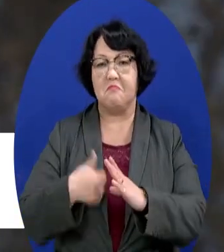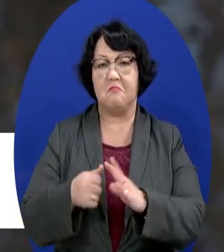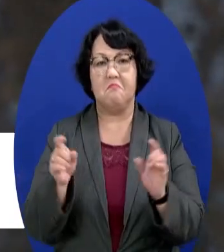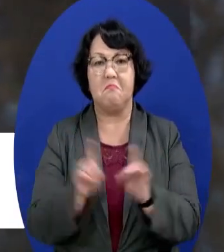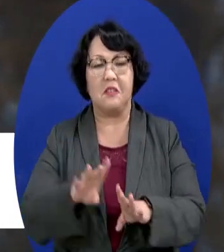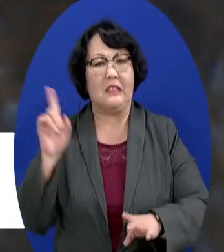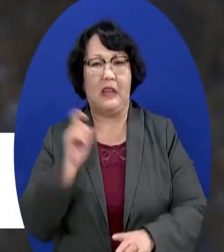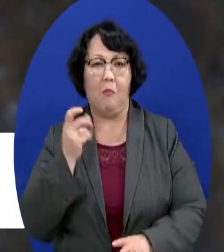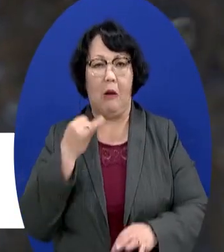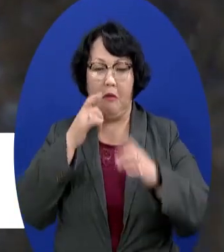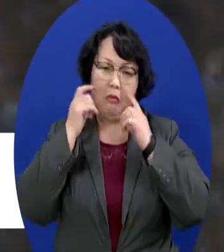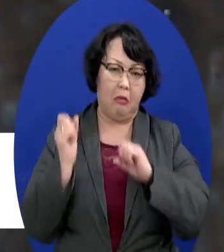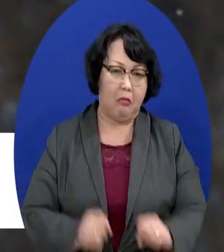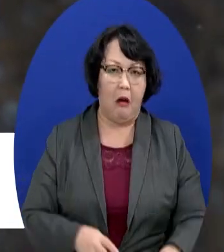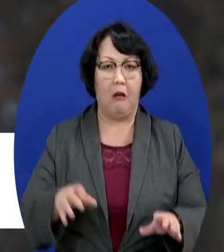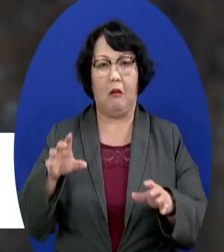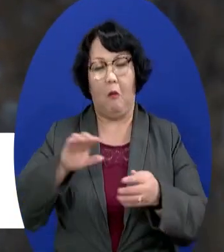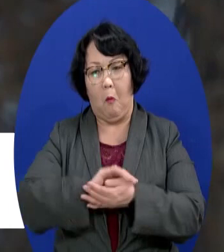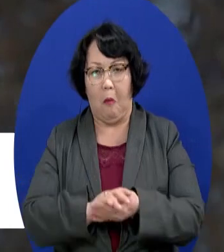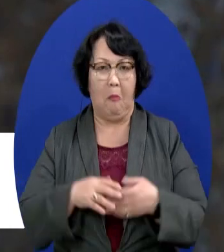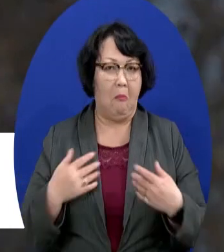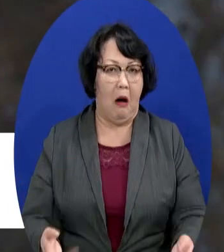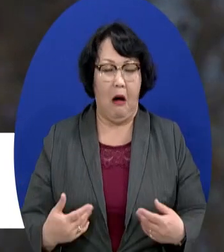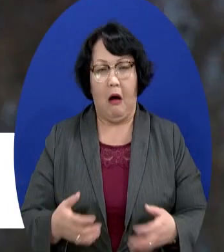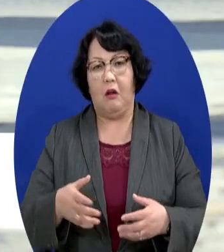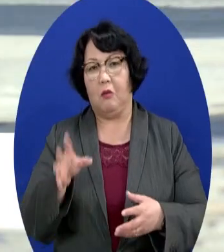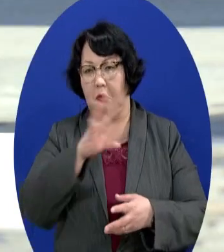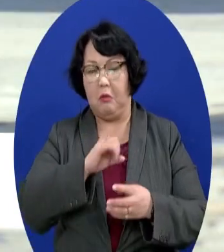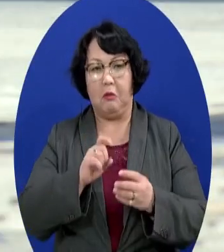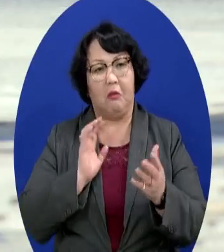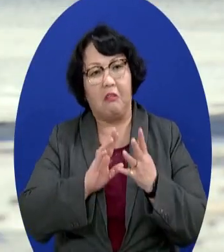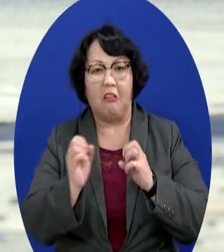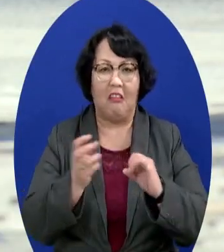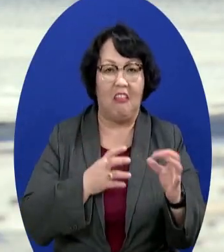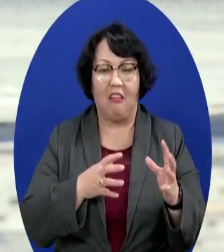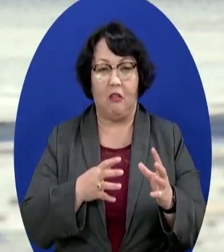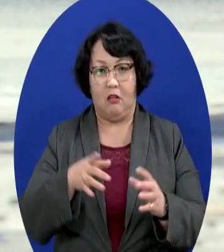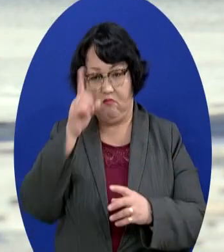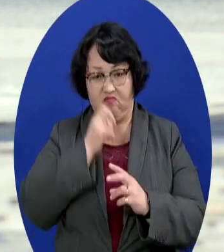бид эмчлүүлэх, эмнэлгийн тусламж авахд хүндхэн байх эрсдэл байгааг мөн сануулж байлаа.